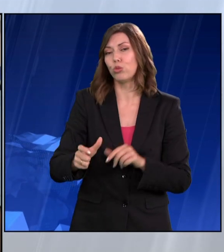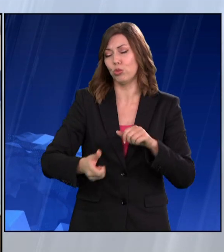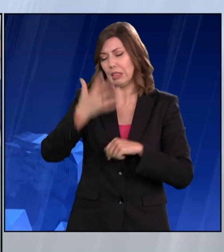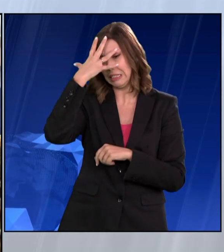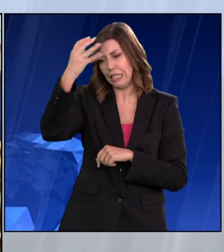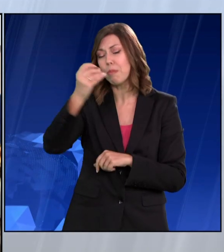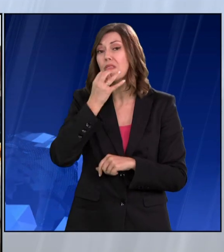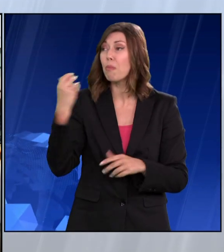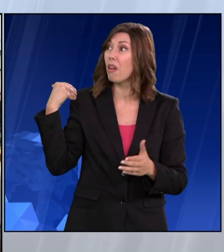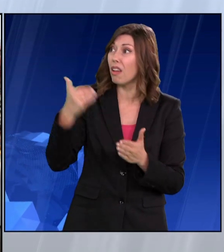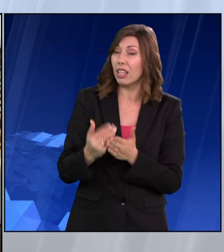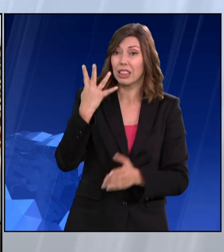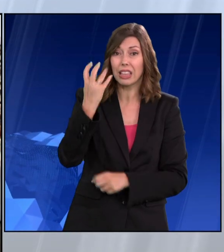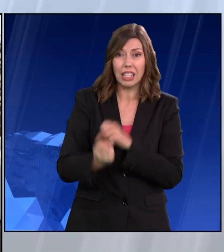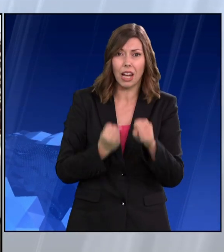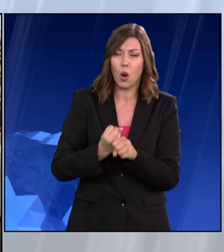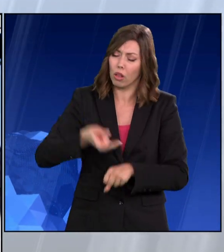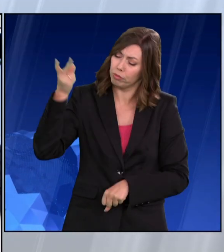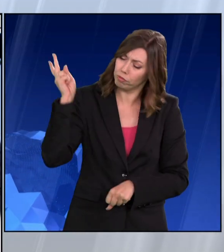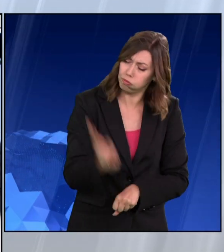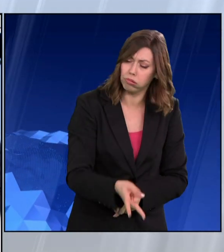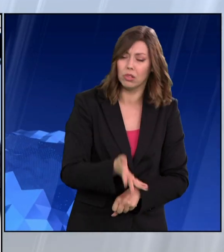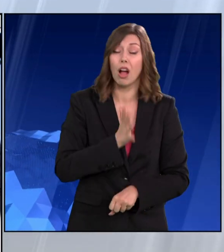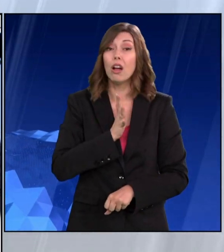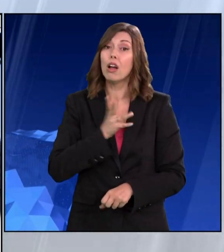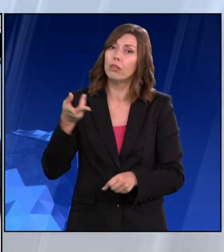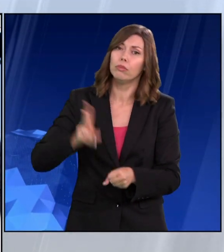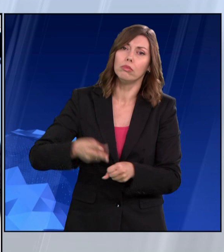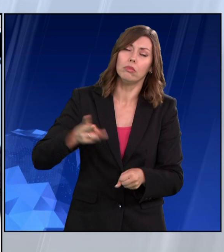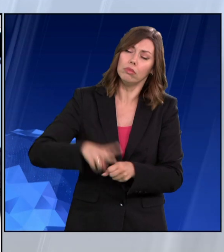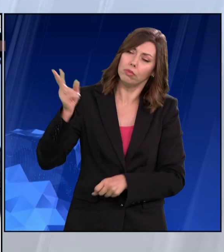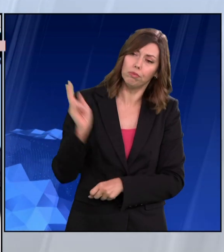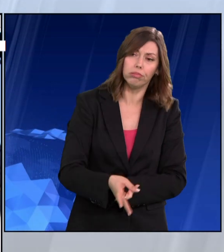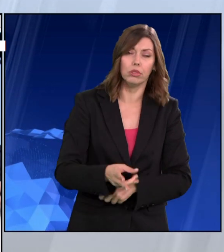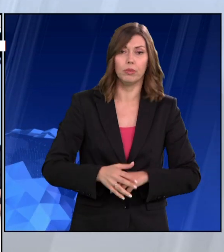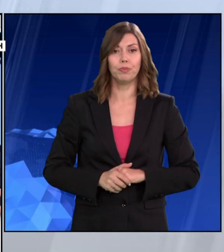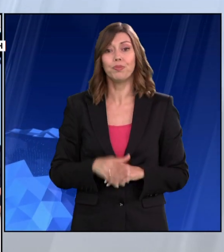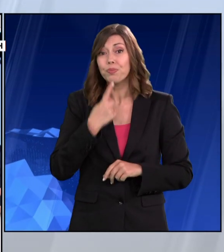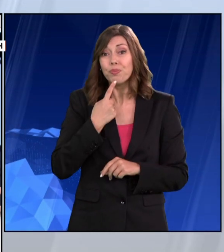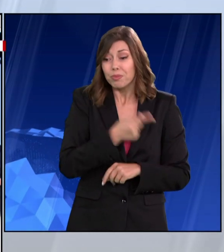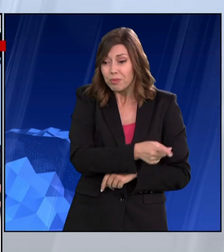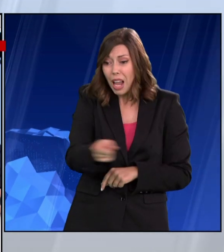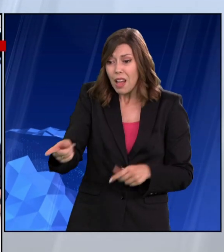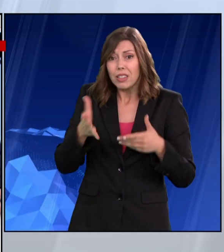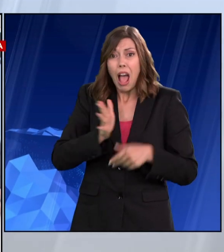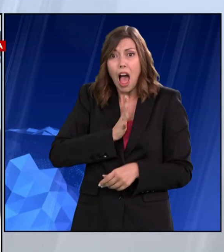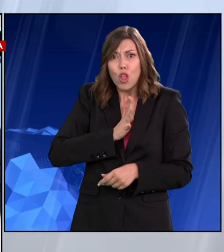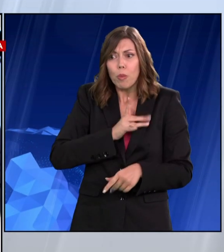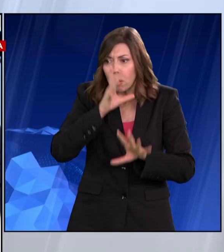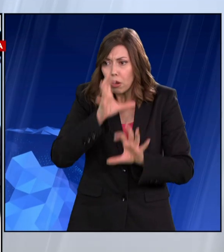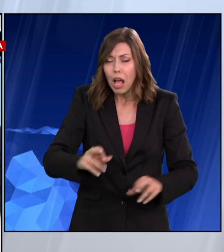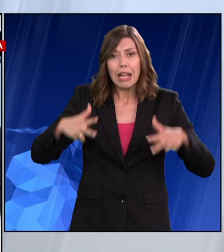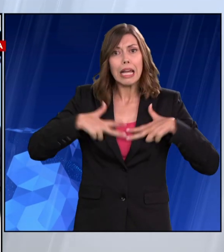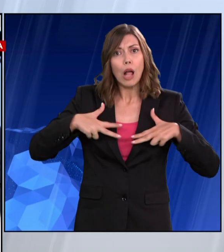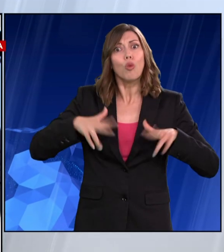μια πολιτική στη θάλασσα που θέτει σε διακινδύνευση ανθρώπινες ζωές. Αυτοί οι άνθρωποι ήταν για πάρα πολλές ώρες μέσα στα χέρια μας, ως πολιτεία μιλώ. Τώρα